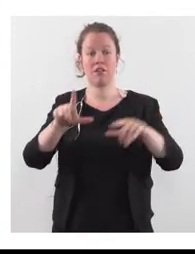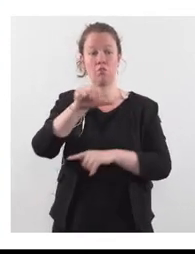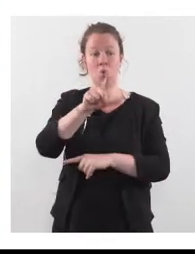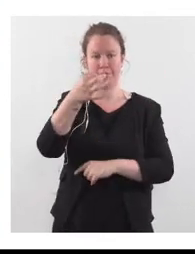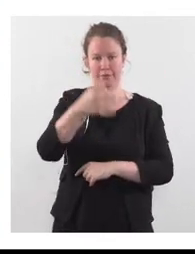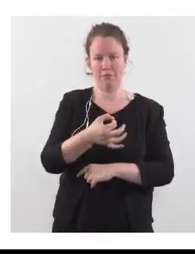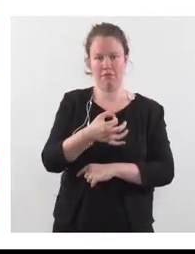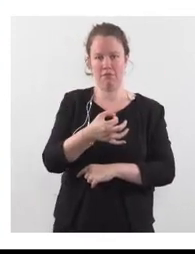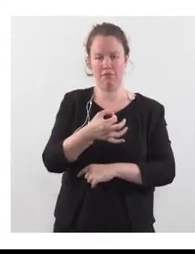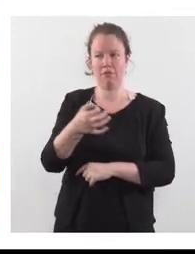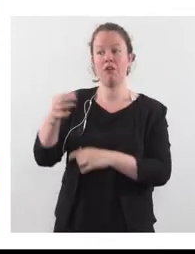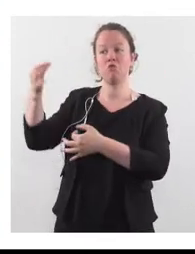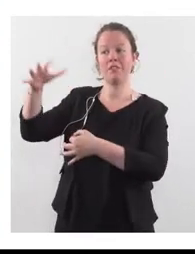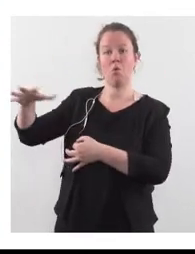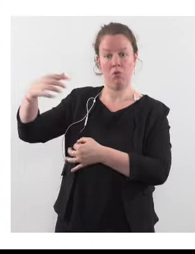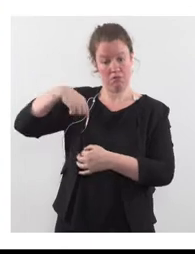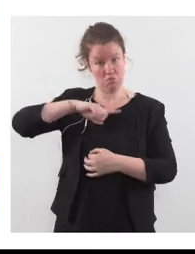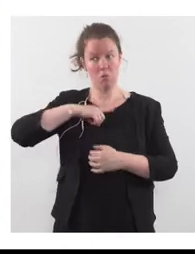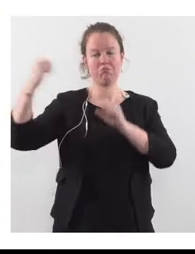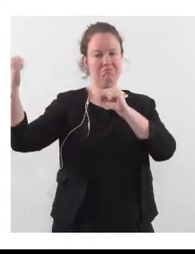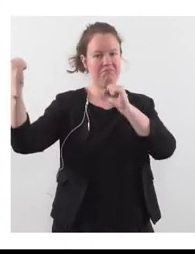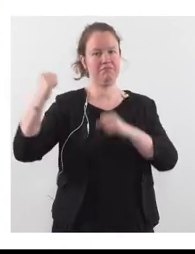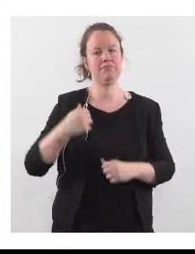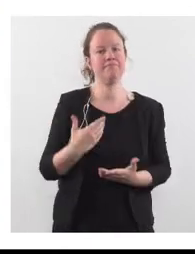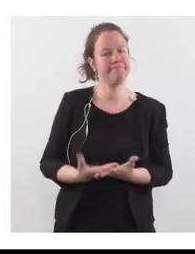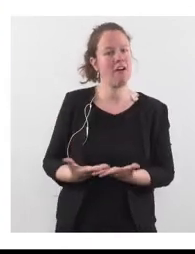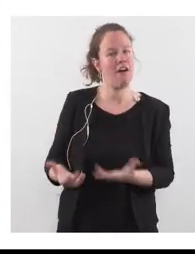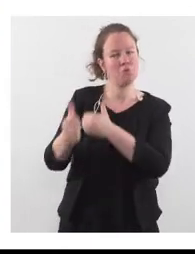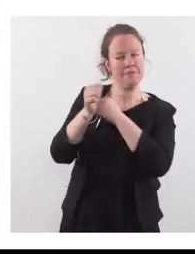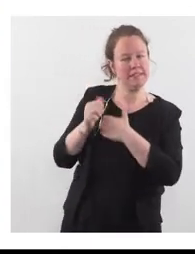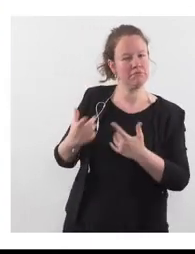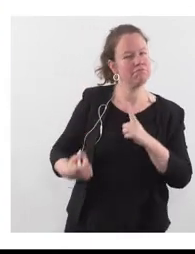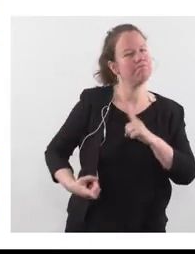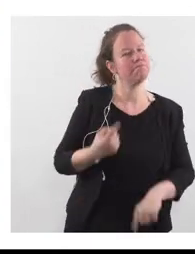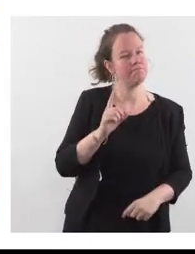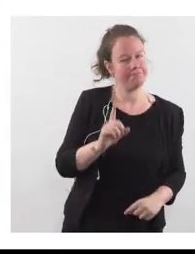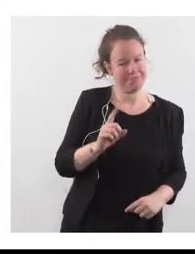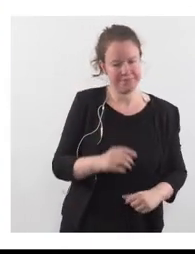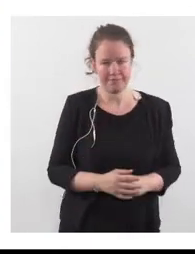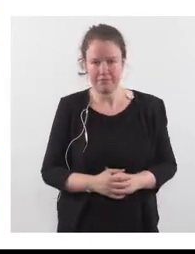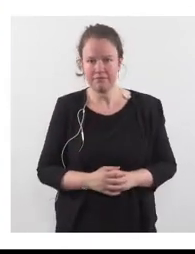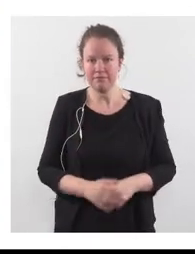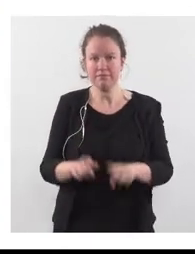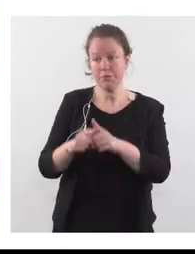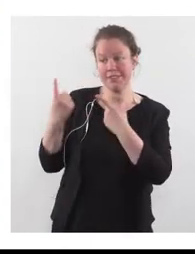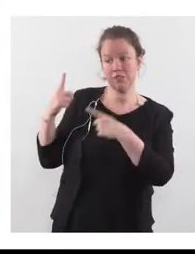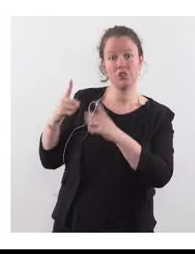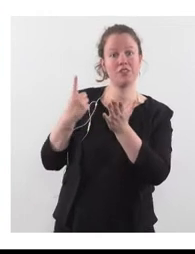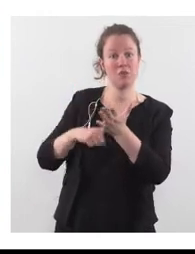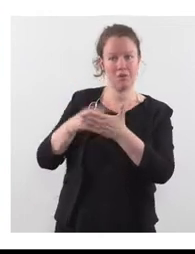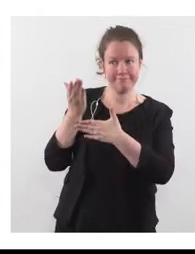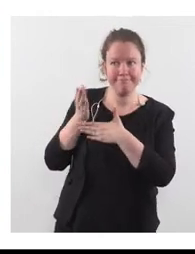ont suivis. Le défenseur des droits peut également intervenir devant les juridictions européennes. Nous aurons d'ailleurs la présentation de cas